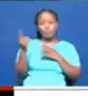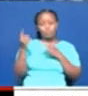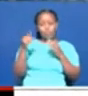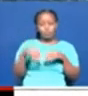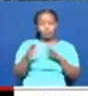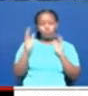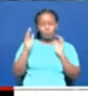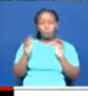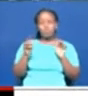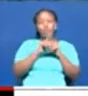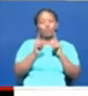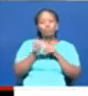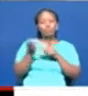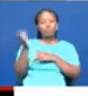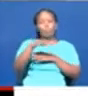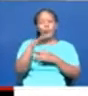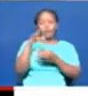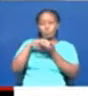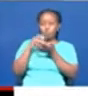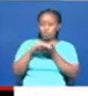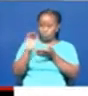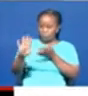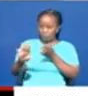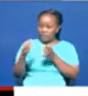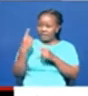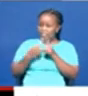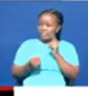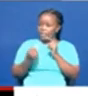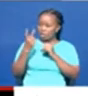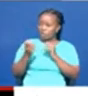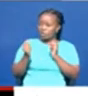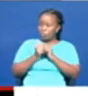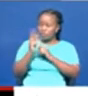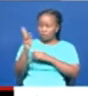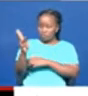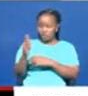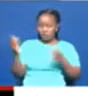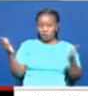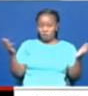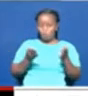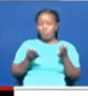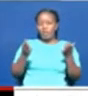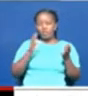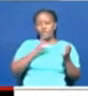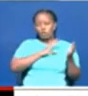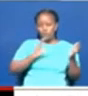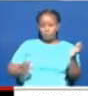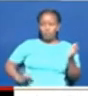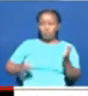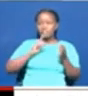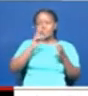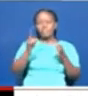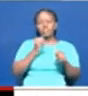kwa kumrejeshia wadhifa wake wa mwaka 2014 ambapo tume hiyo ilidai kumsimamisha kazi.